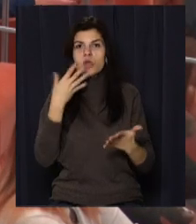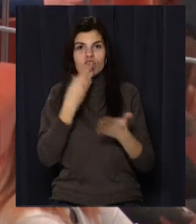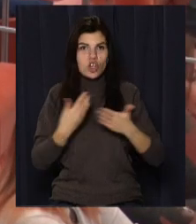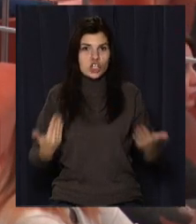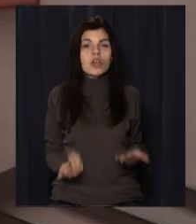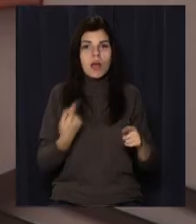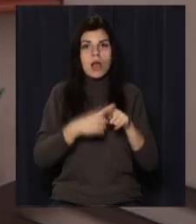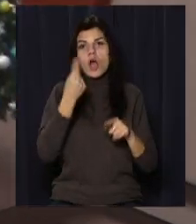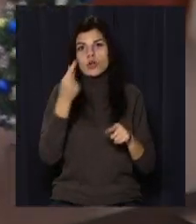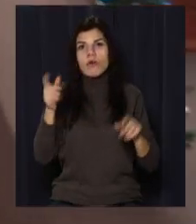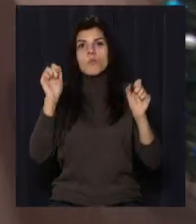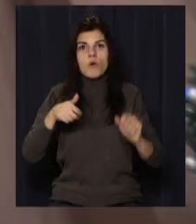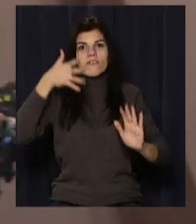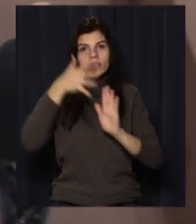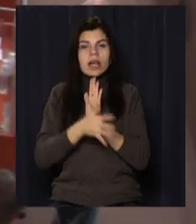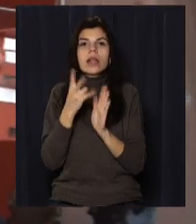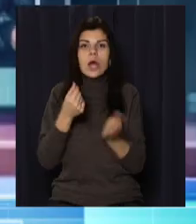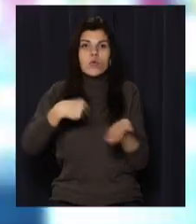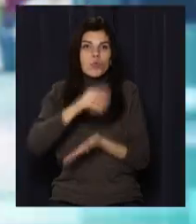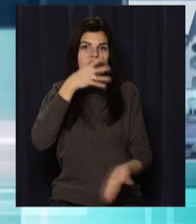на придбання квартири.